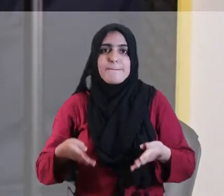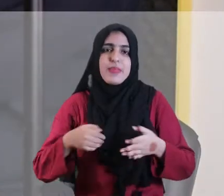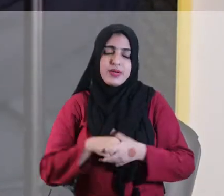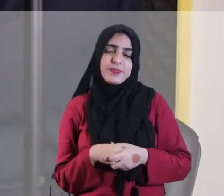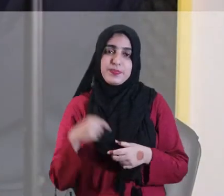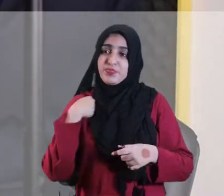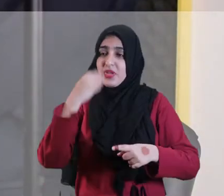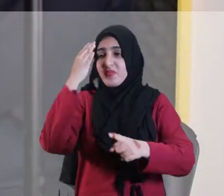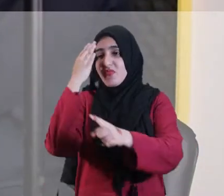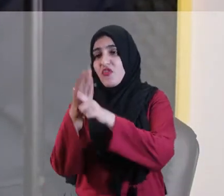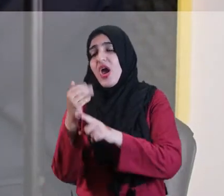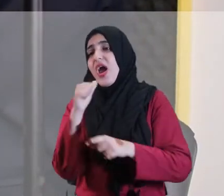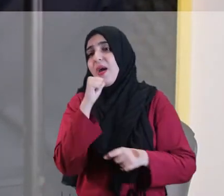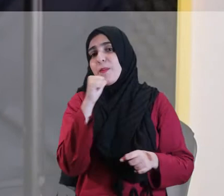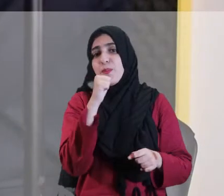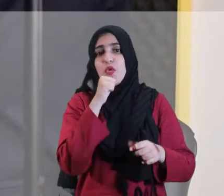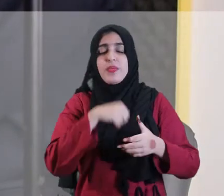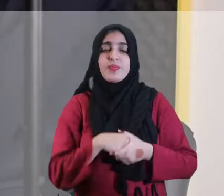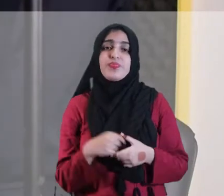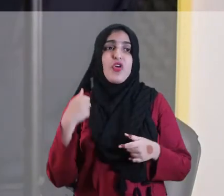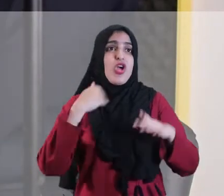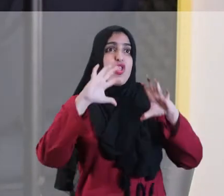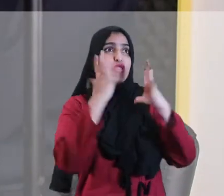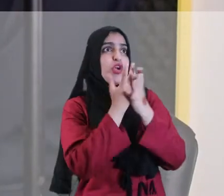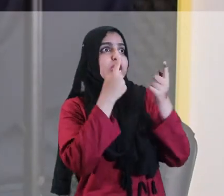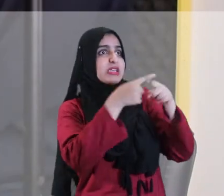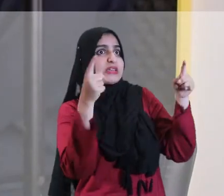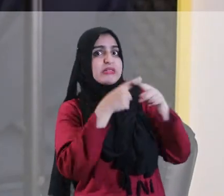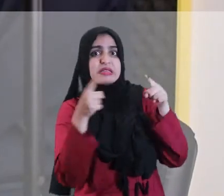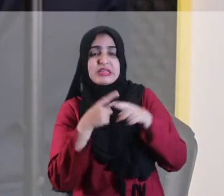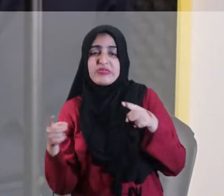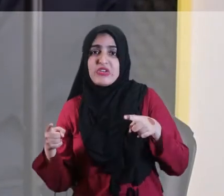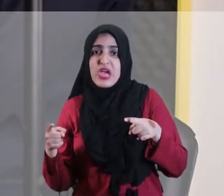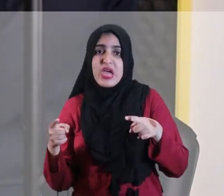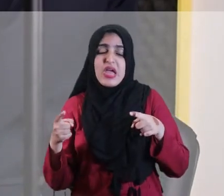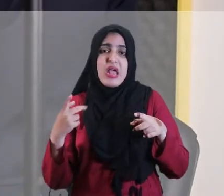दोनों ओर से